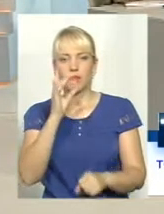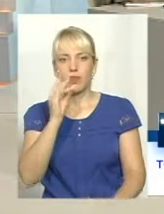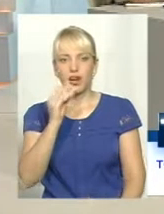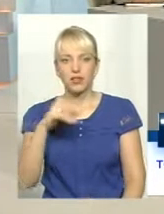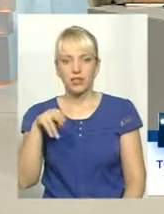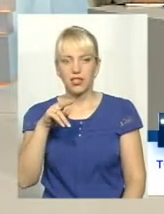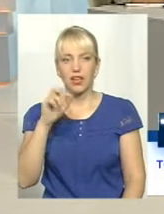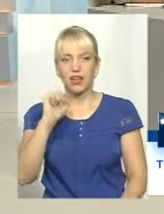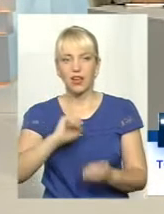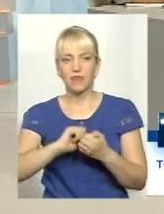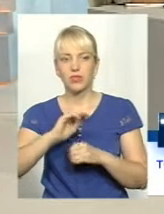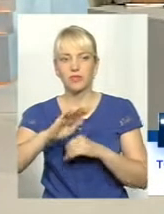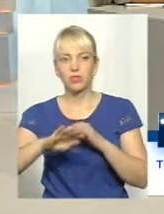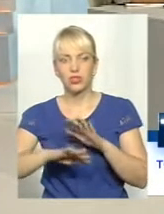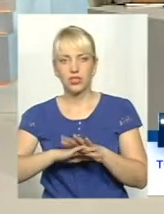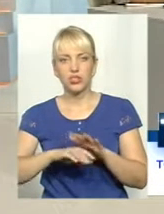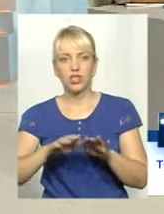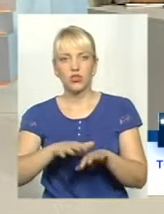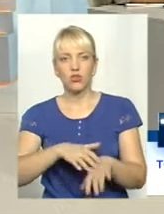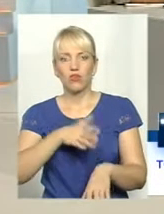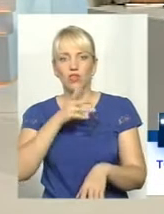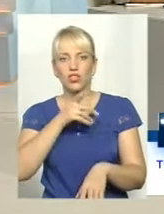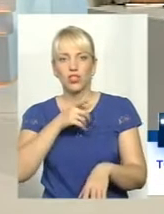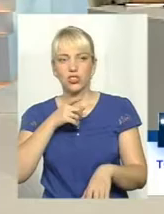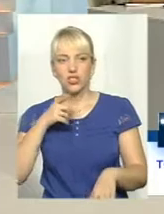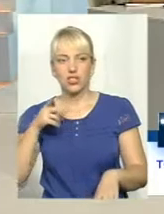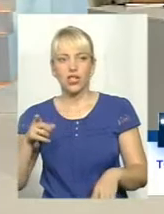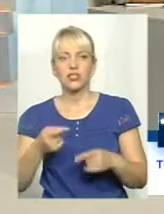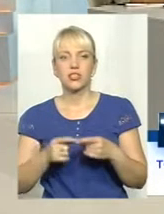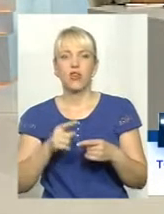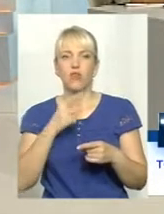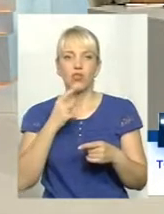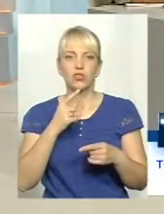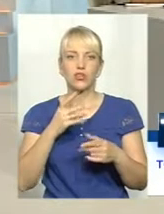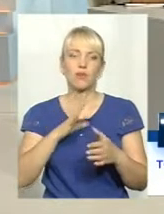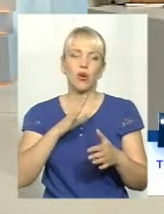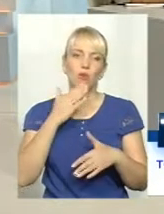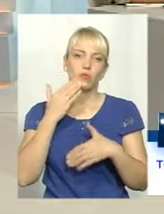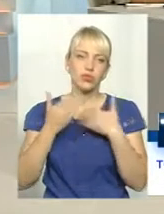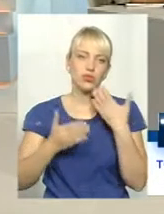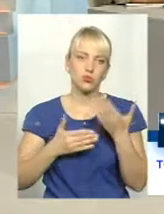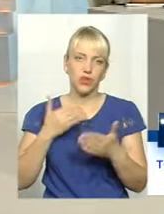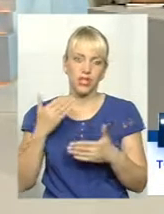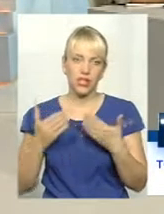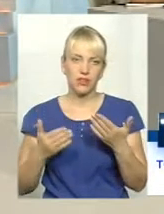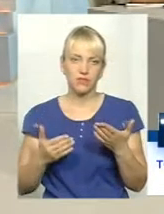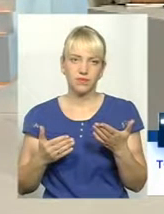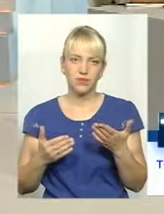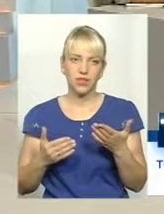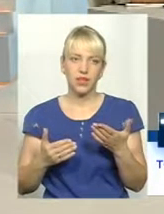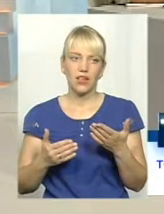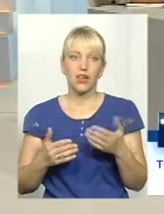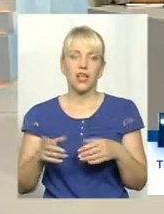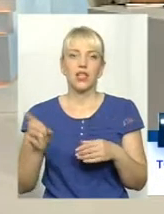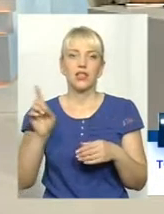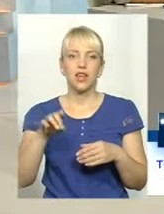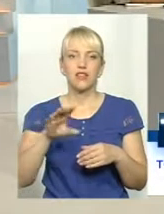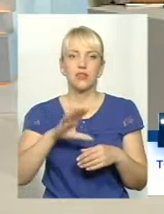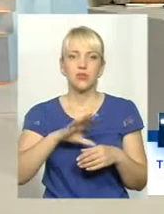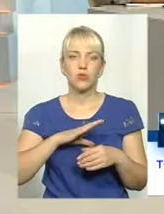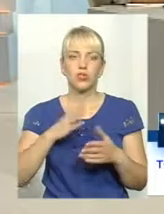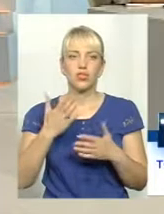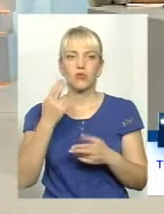оті напрацьовані робочі варіанти, які ми бачимо зараз? Тому що знаю, коли розроблявся бренд Кам'янця-Подільського, ну,